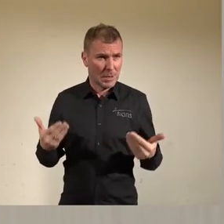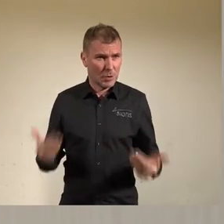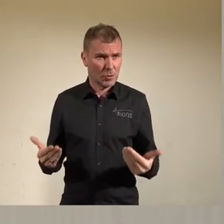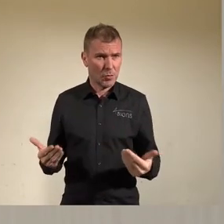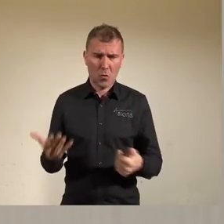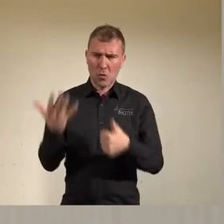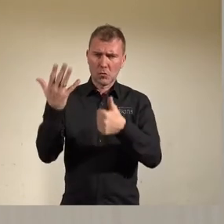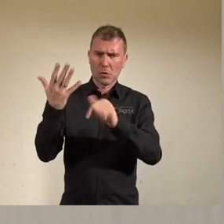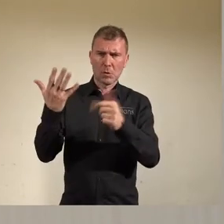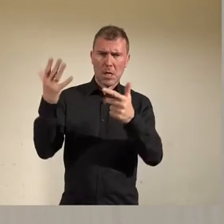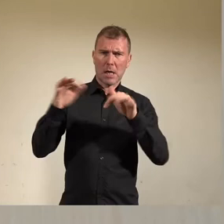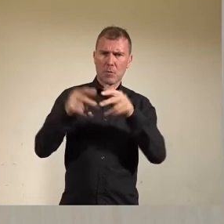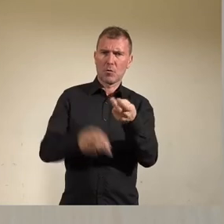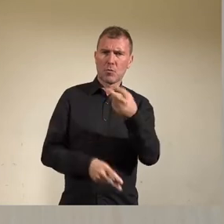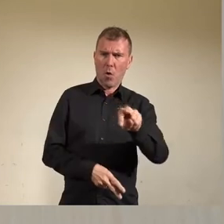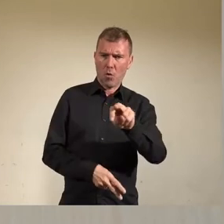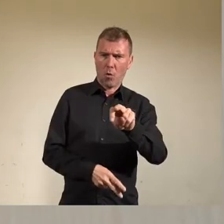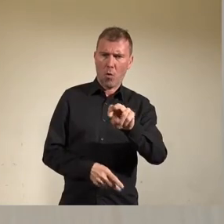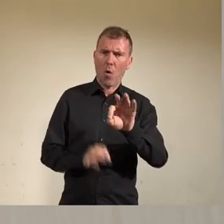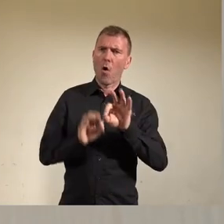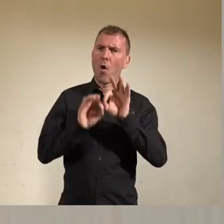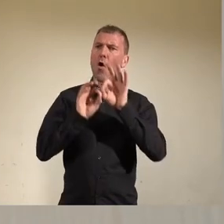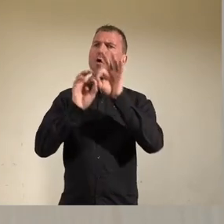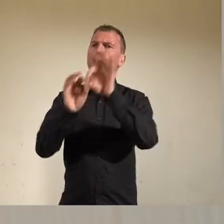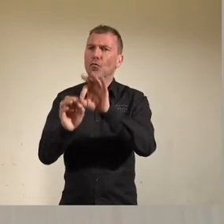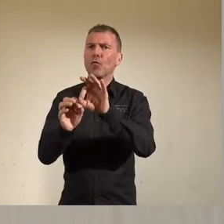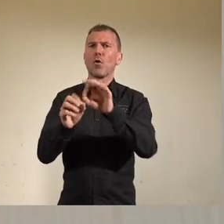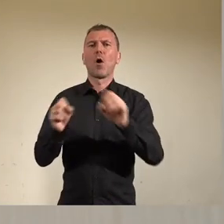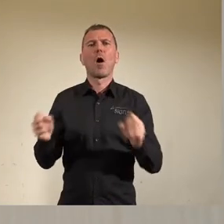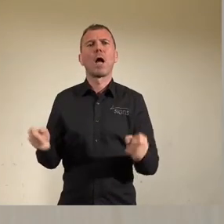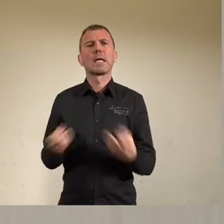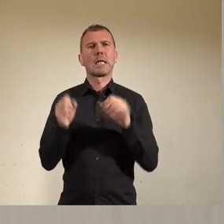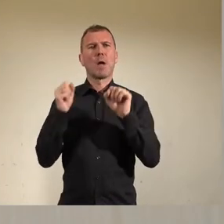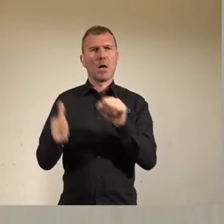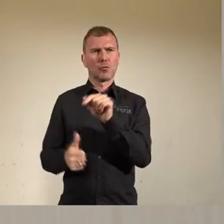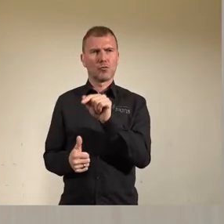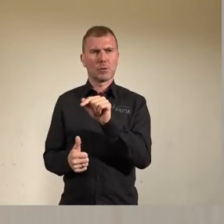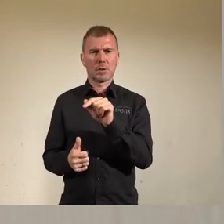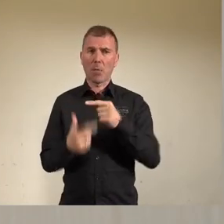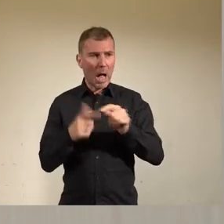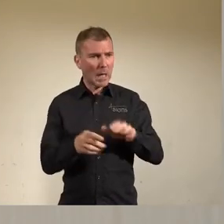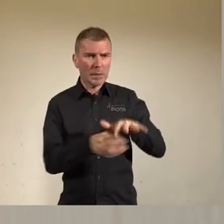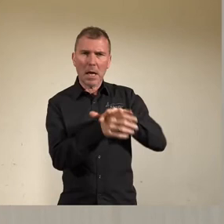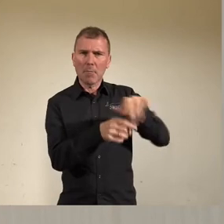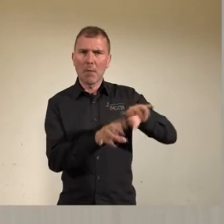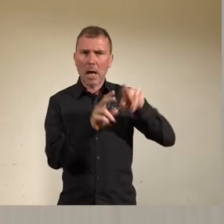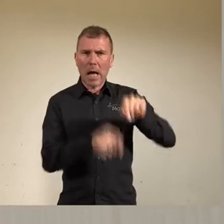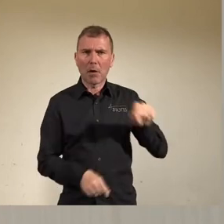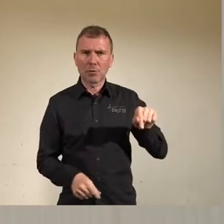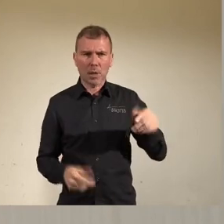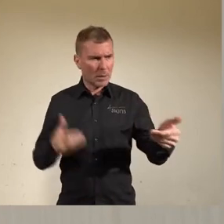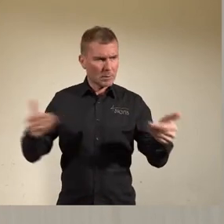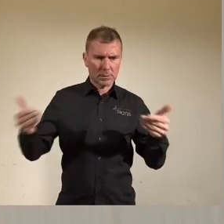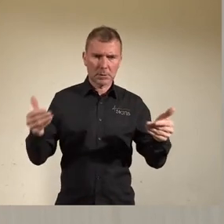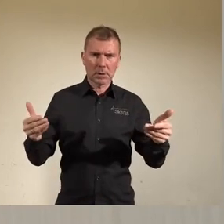es 6 bis 8 Millionen Euro, die jetzt neu dazu sind. Es sind aber ganz andere Summen im Haushalt und es ist immer die Frage,